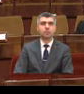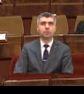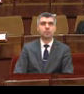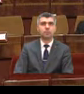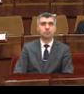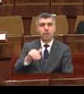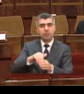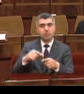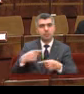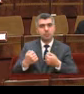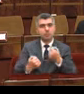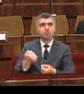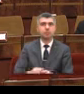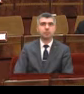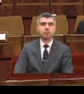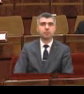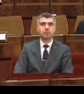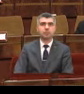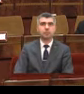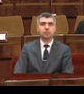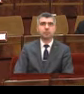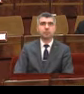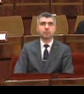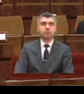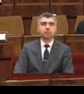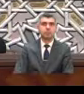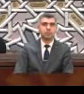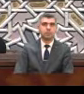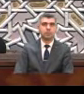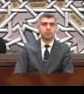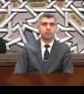فريق الأسرة والمعاصرة، تفضلي سيدة النائبة.